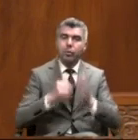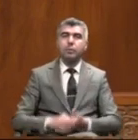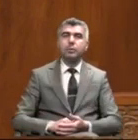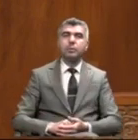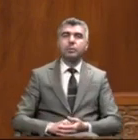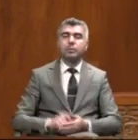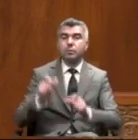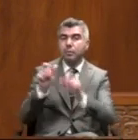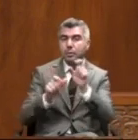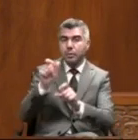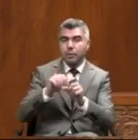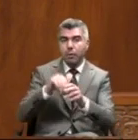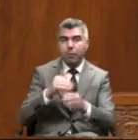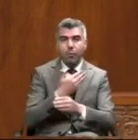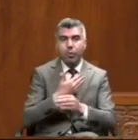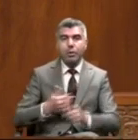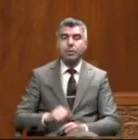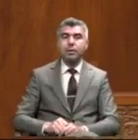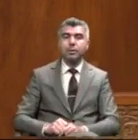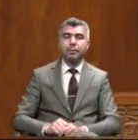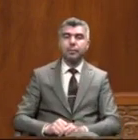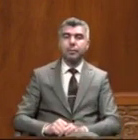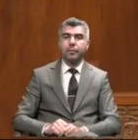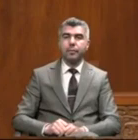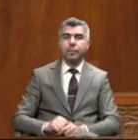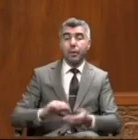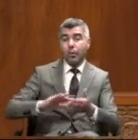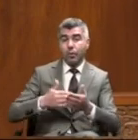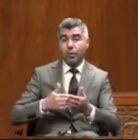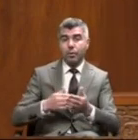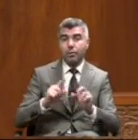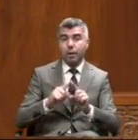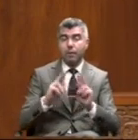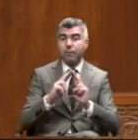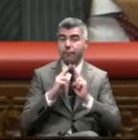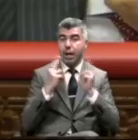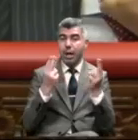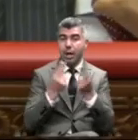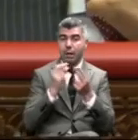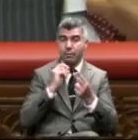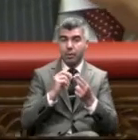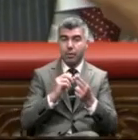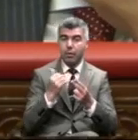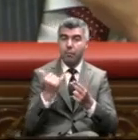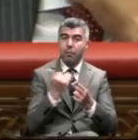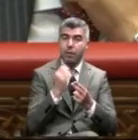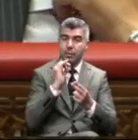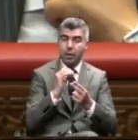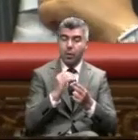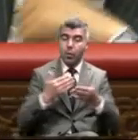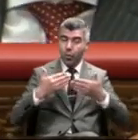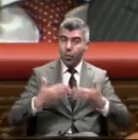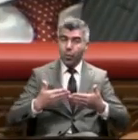ايها السيدات والساده المستشارين هذه الثقه الدوليه في صلابه ماليتنا العموميه ينبغي